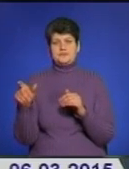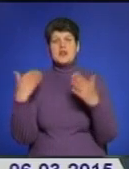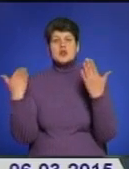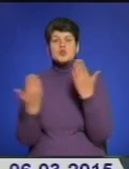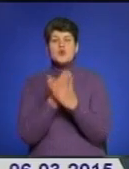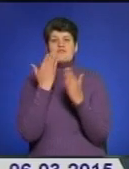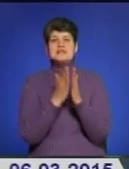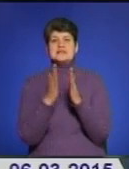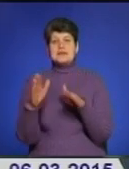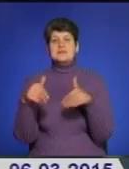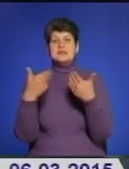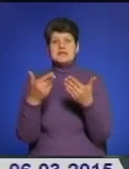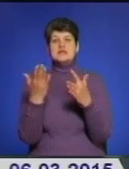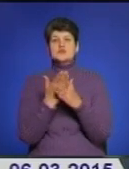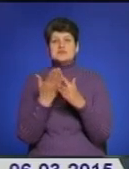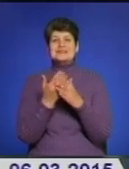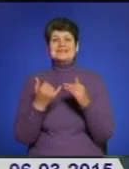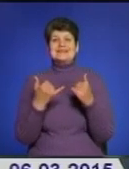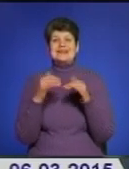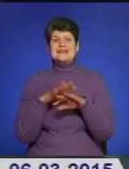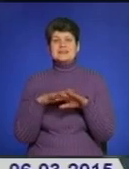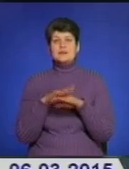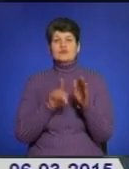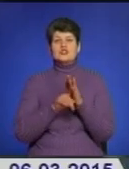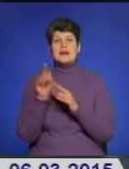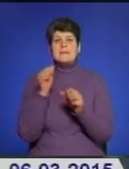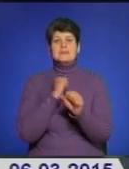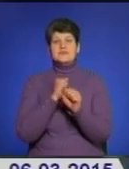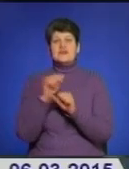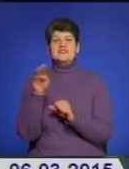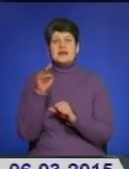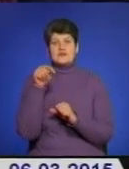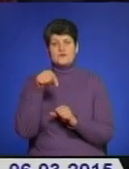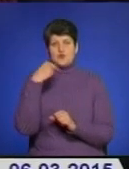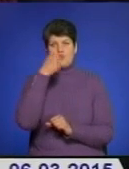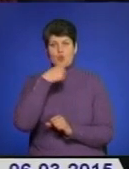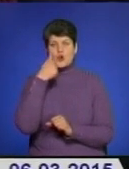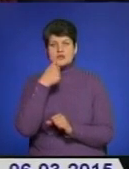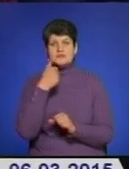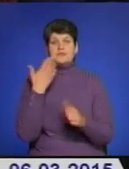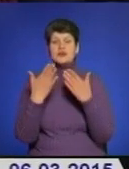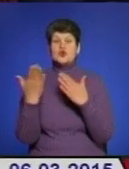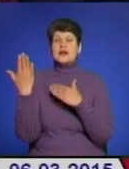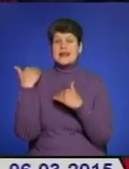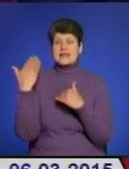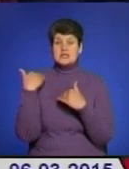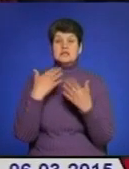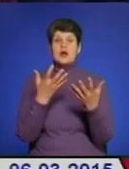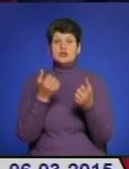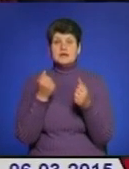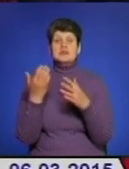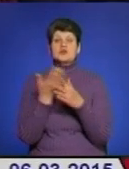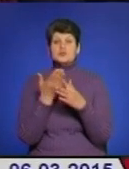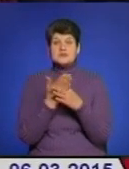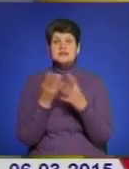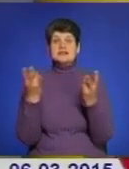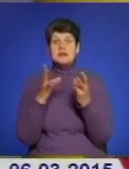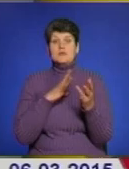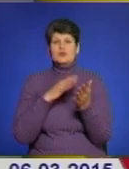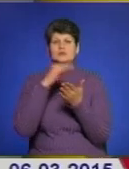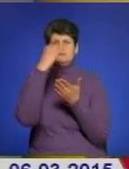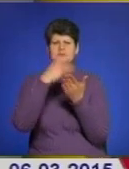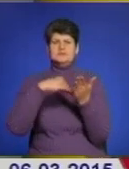система призначення субсидій для населення запрацює вже в травні цього року. Якщо раніше для отримання субсидії потрібно було